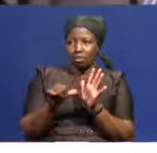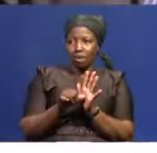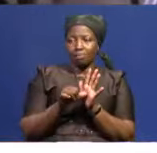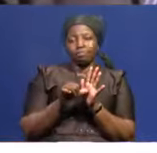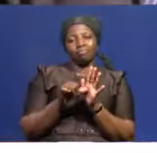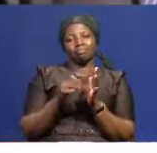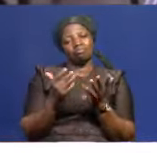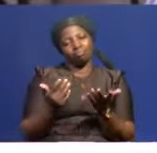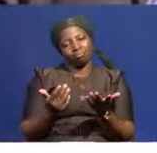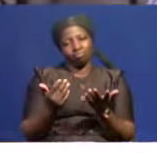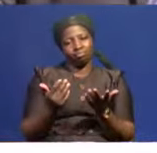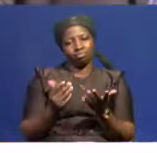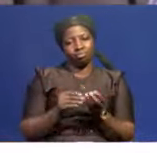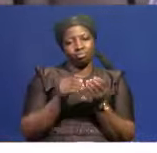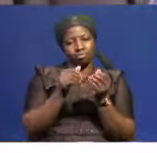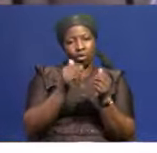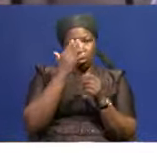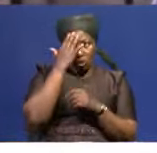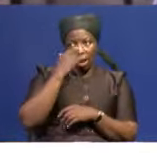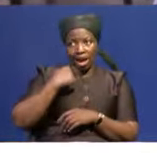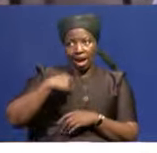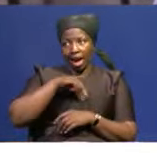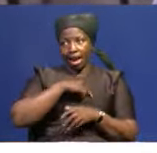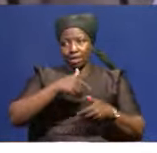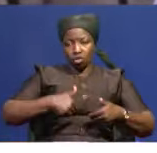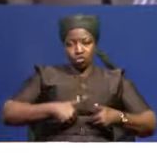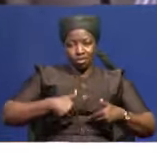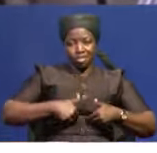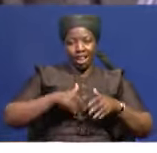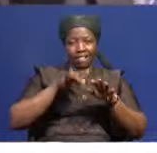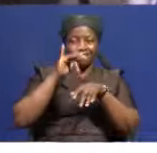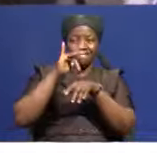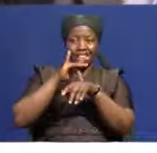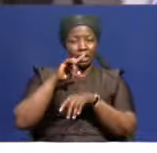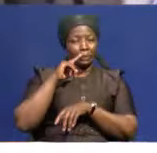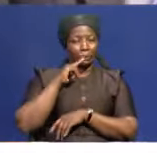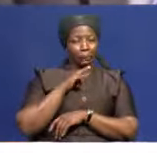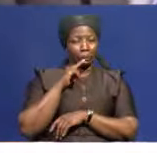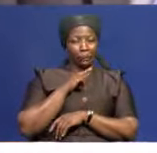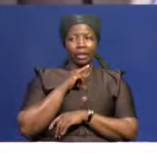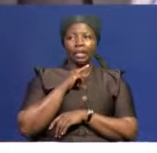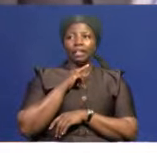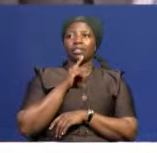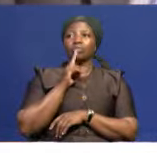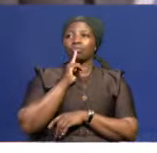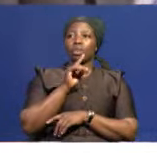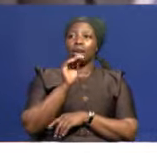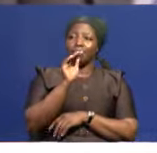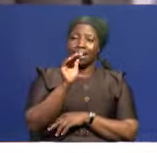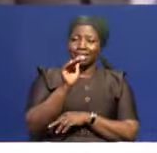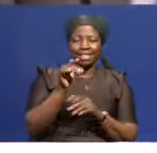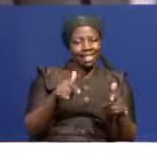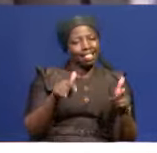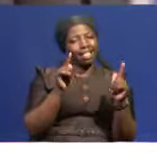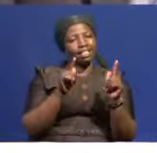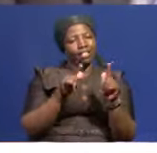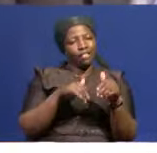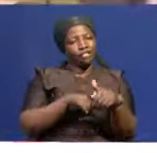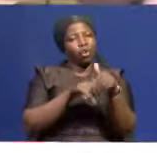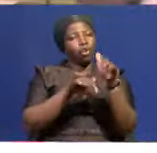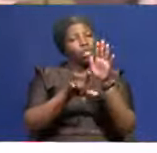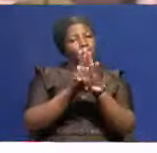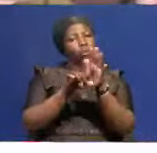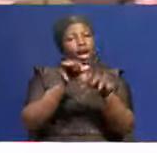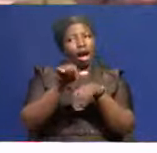incitement. Kwa sababu sisi kama vijana tumeadhirika sana. Pakomba sana tufuate sheria katika hii maneno ya